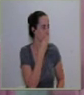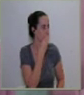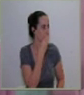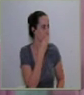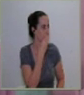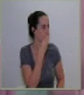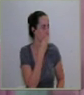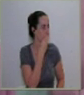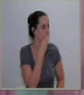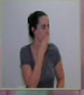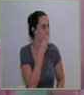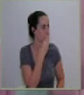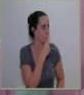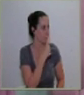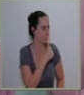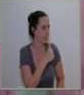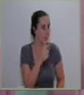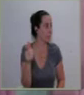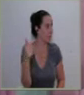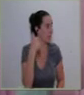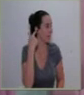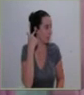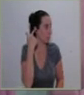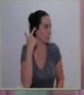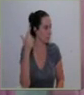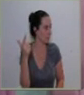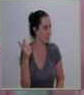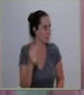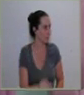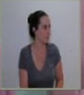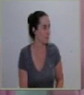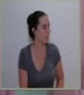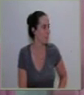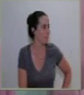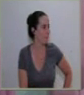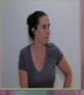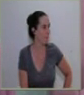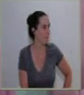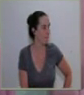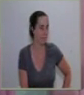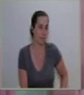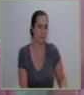עושה תחקיר, עשיתי תחקיר. מה את חושבת? הילדים שונאים אותנו. לא נכון, אני לא ידעו לי